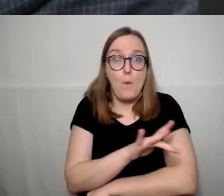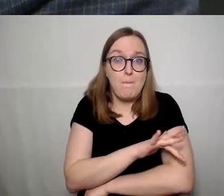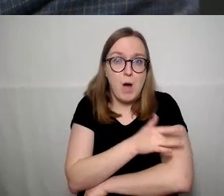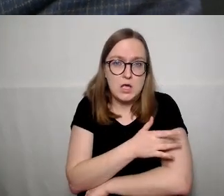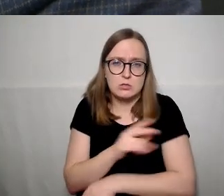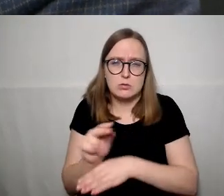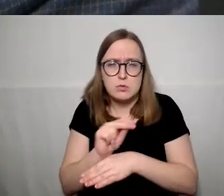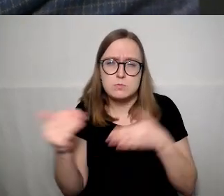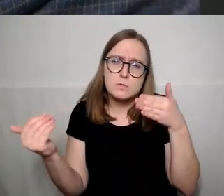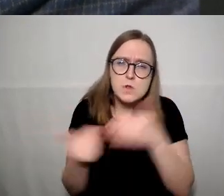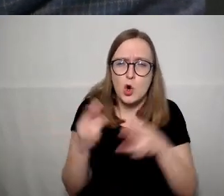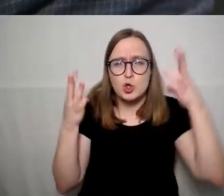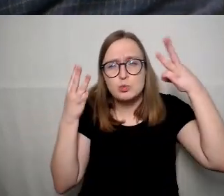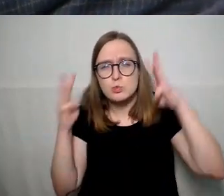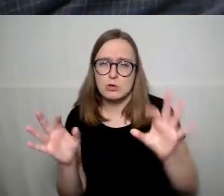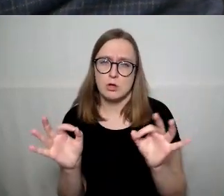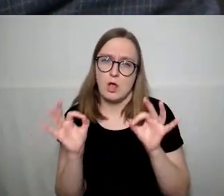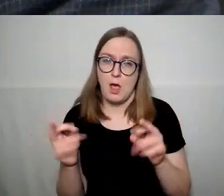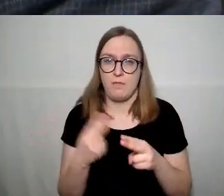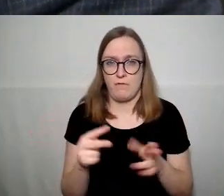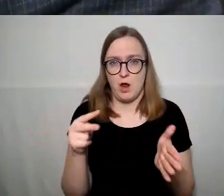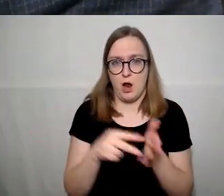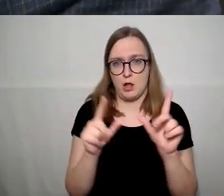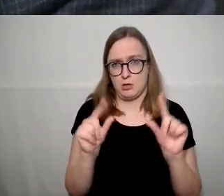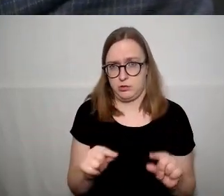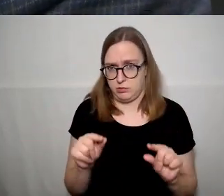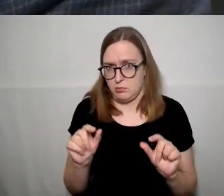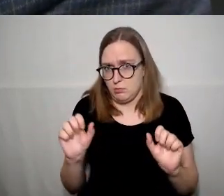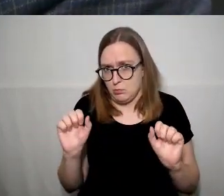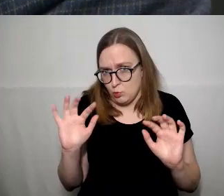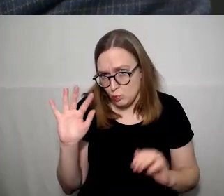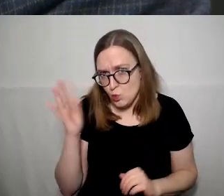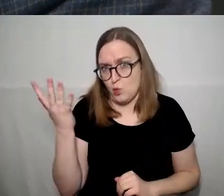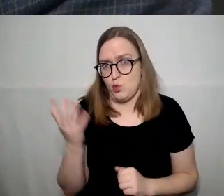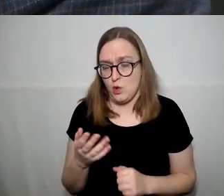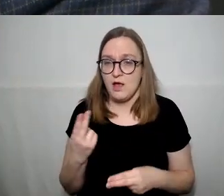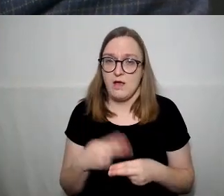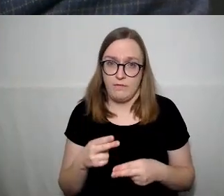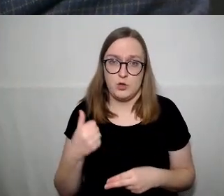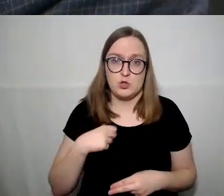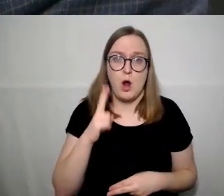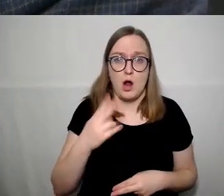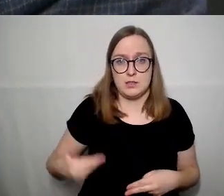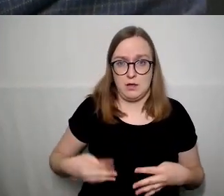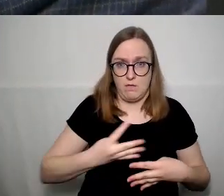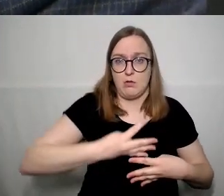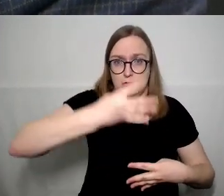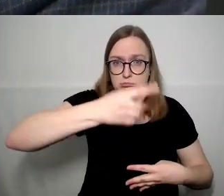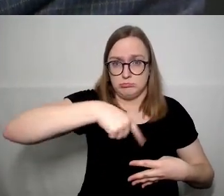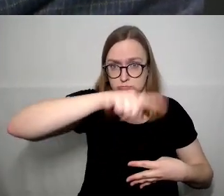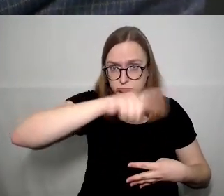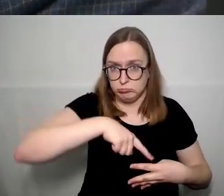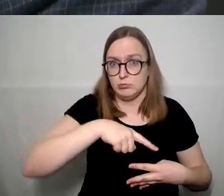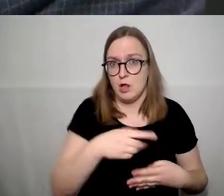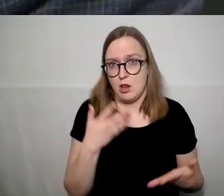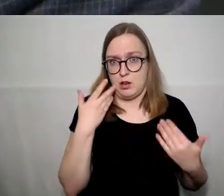galima mažinti komunalinių paslaugų kainas, kas palengvintų daugiabučių gyventojų